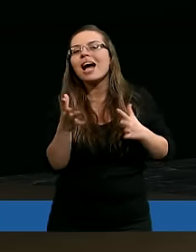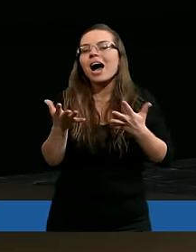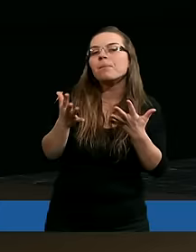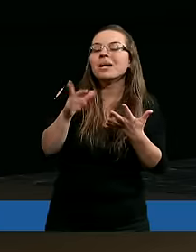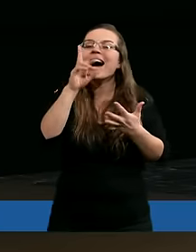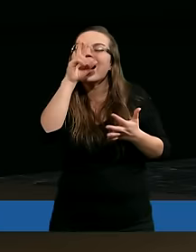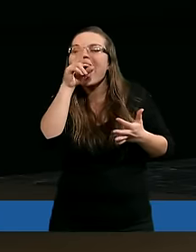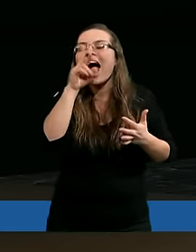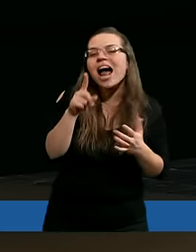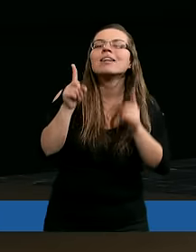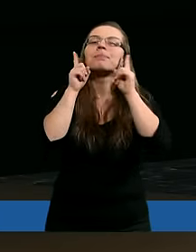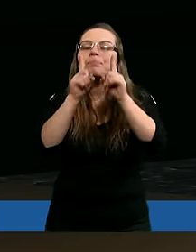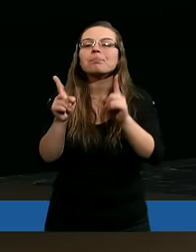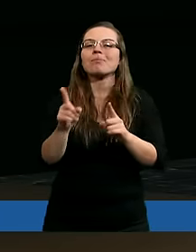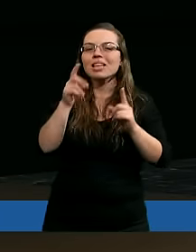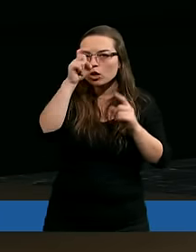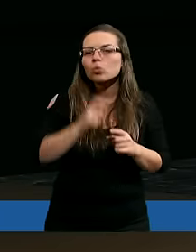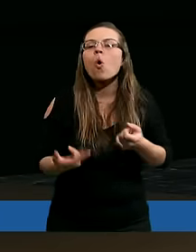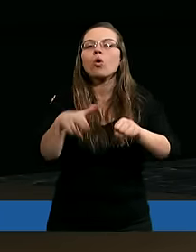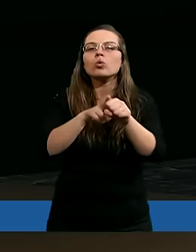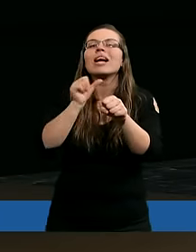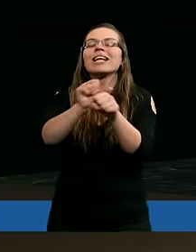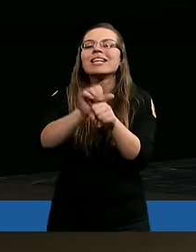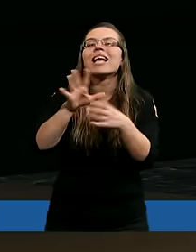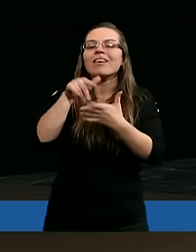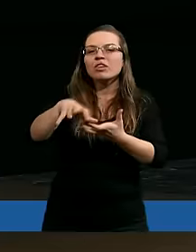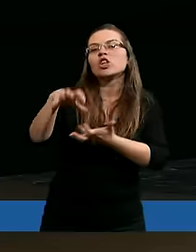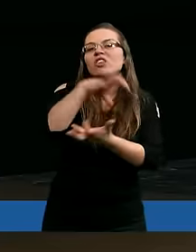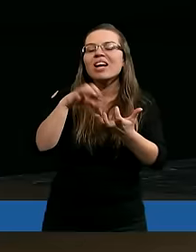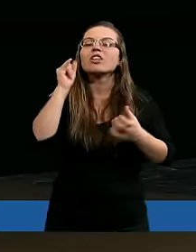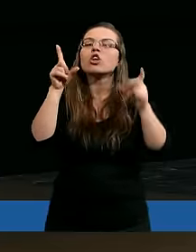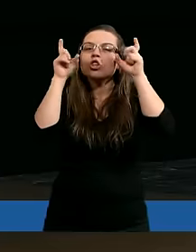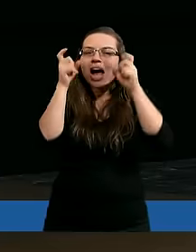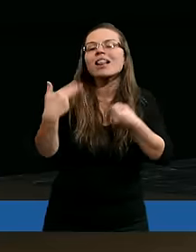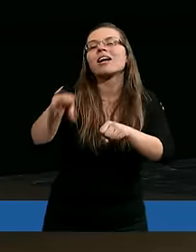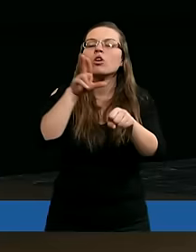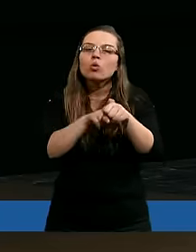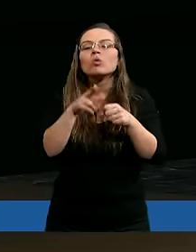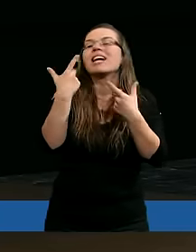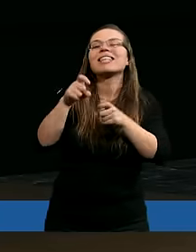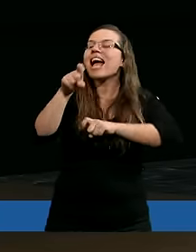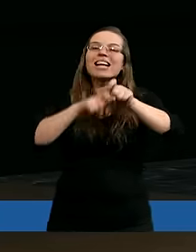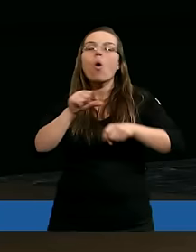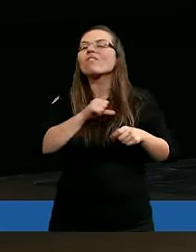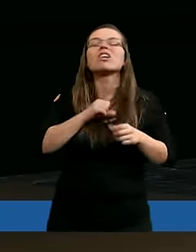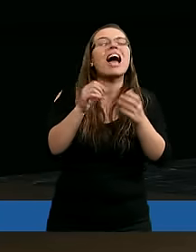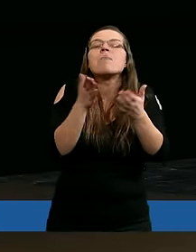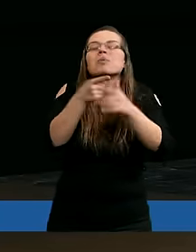takie realne zło, które istnieje w tym świecie i szatana, który nie cofnie się przed niczym tylko po to, żeby